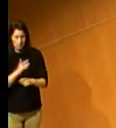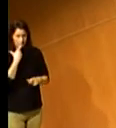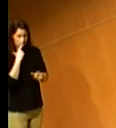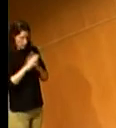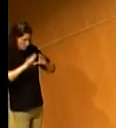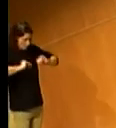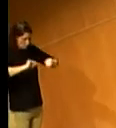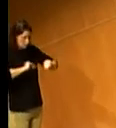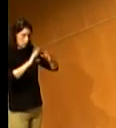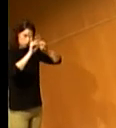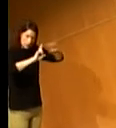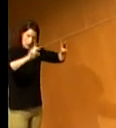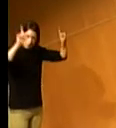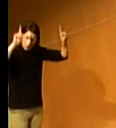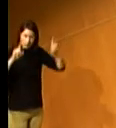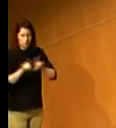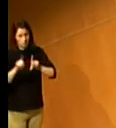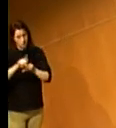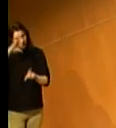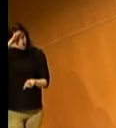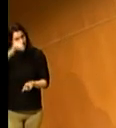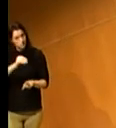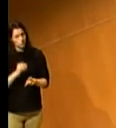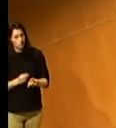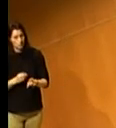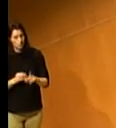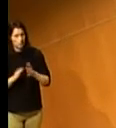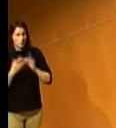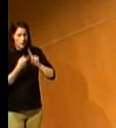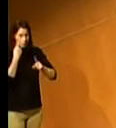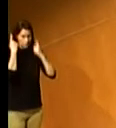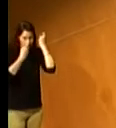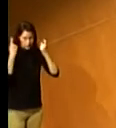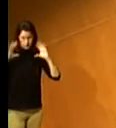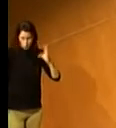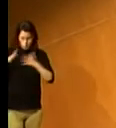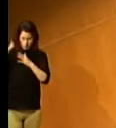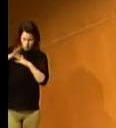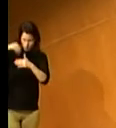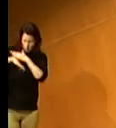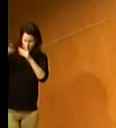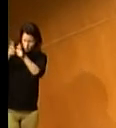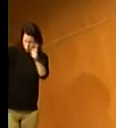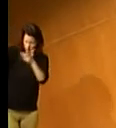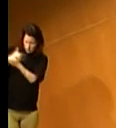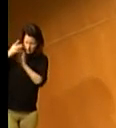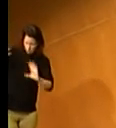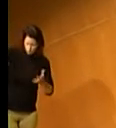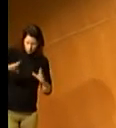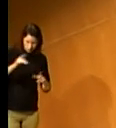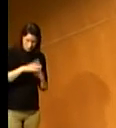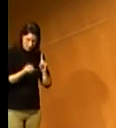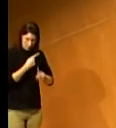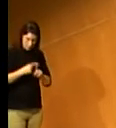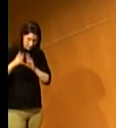professionnel. C'est aussi la mise en place de la relation avec le monde de l'entreprise. Donc, Madame Donorio